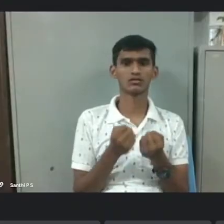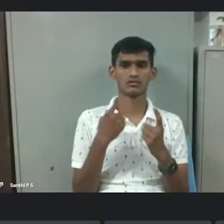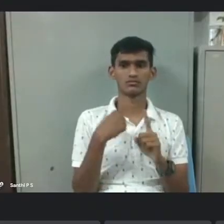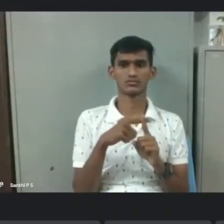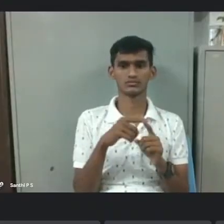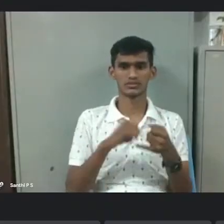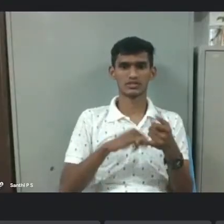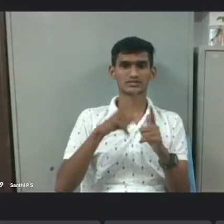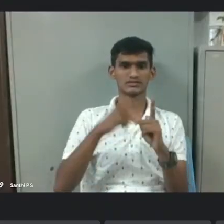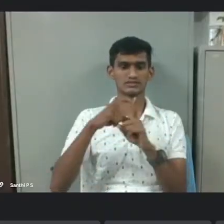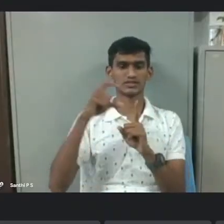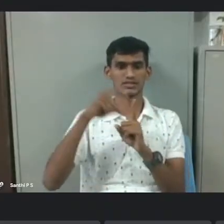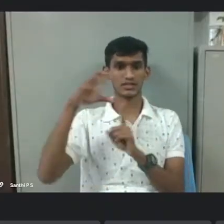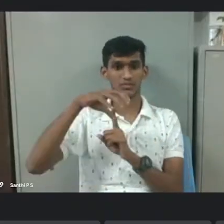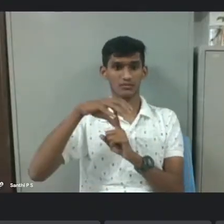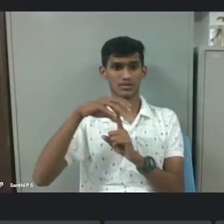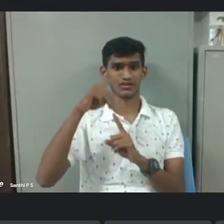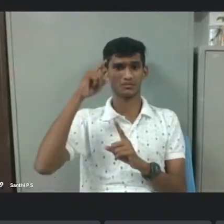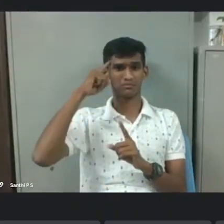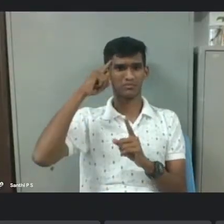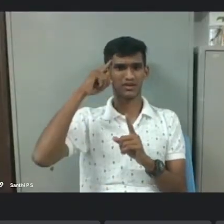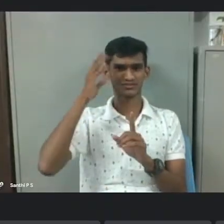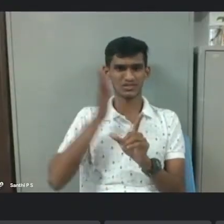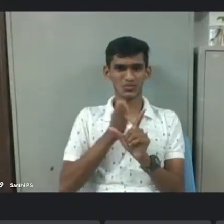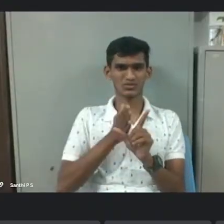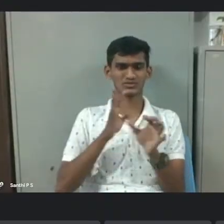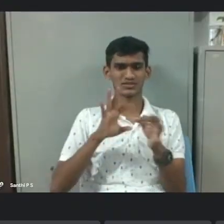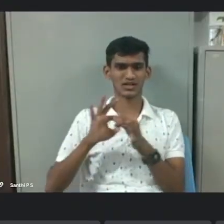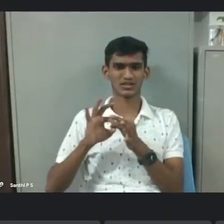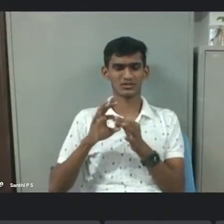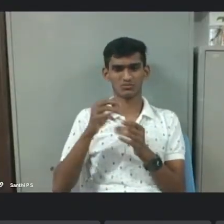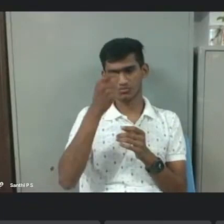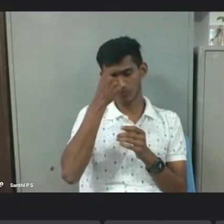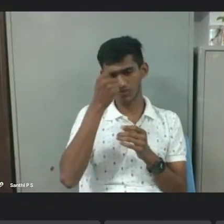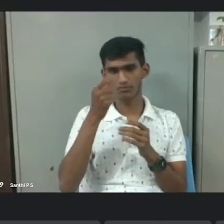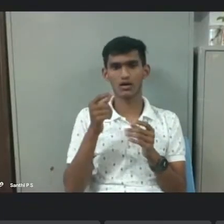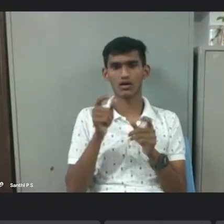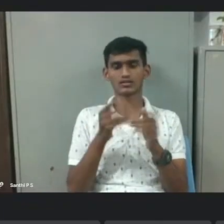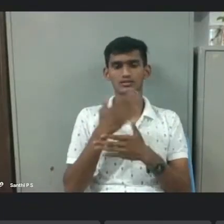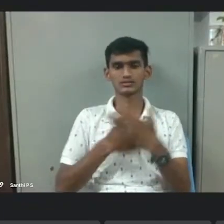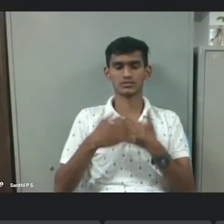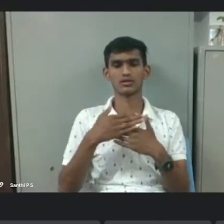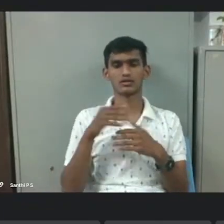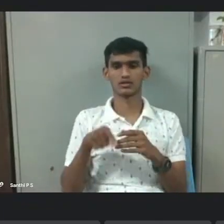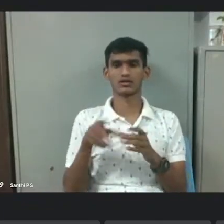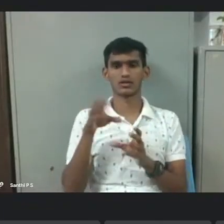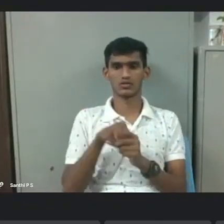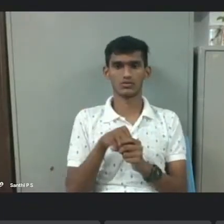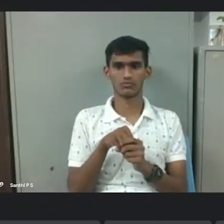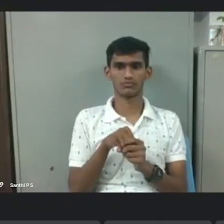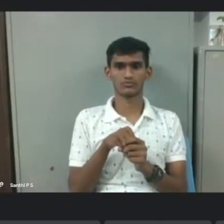തോന്നുന്നു മാനസിക വെല്ലുവിളികൾ നേരിടുന്നവർക്കോ മറ്റോ ആണ് തുടങ്ങിയിരിക്കുന്നത്. സർക്കാരിന്റെ കീഴിൽ അതിന് 10-15ഓളം പേരുടെ